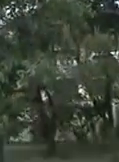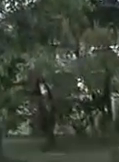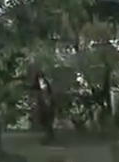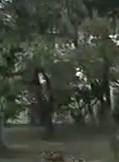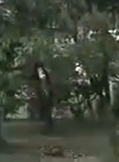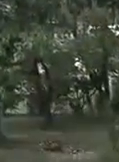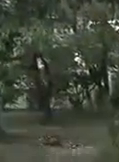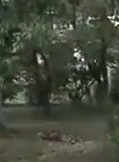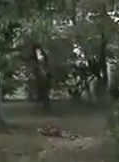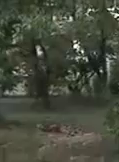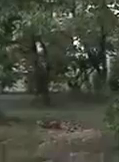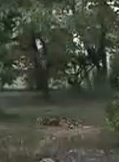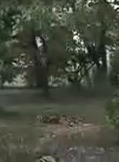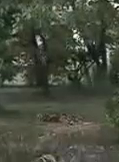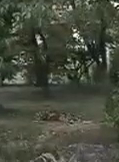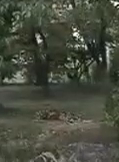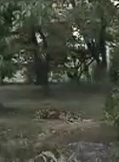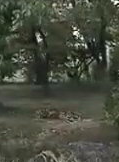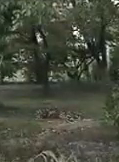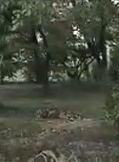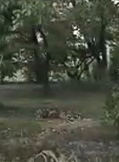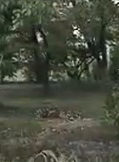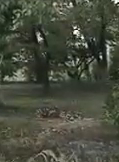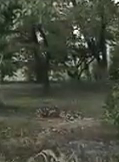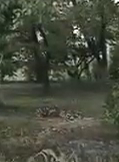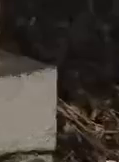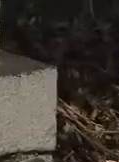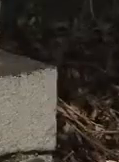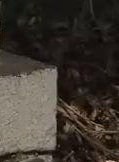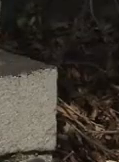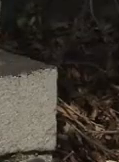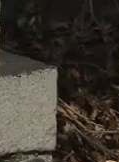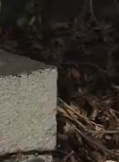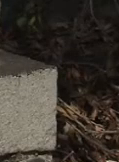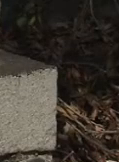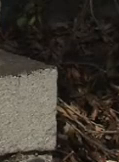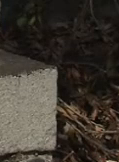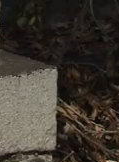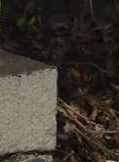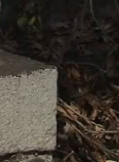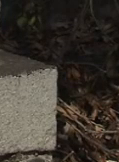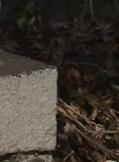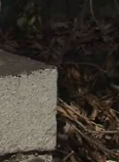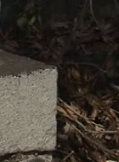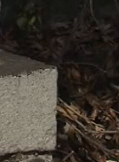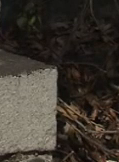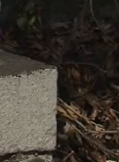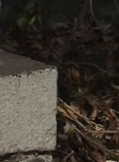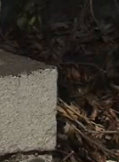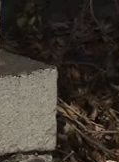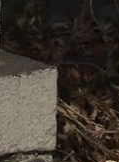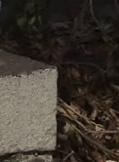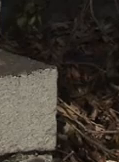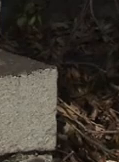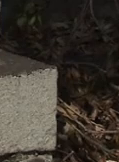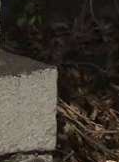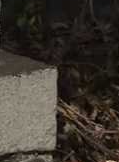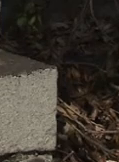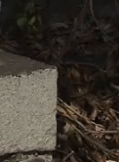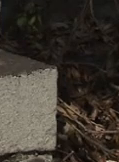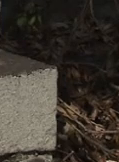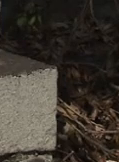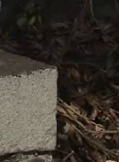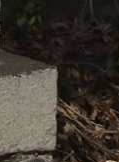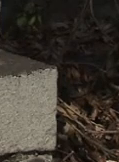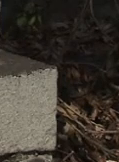伝農院法師墳は農院塚と呼ばれ、平安時代中期の歌人農院法師の墓と伝えられています